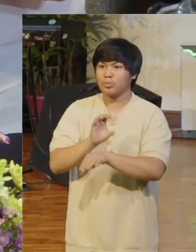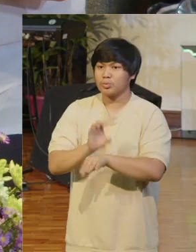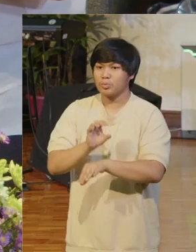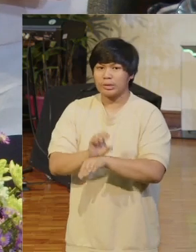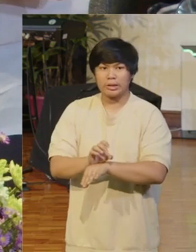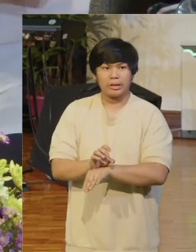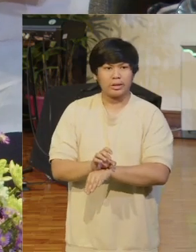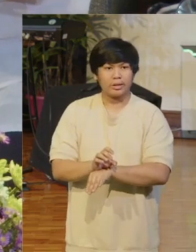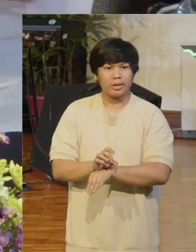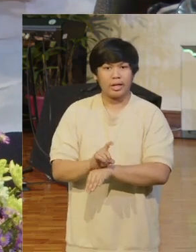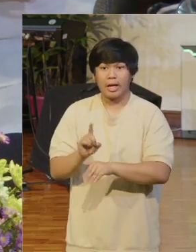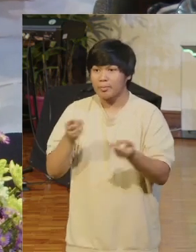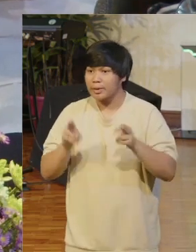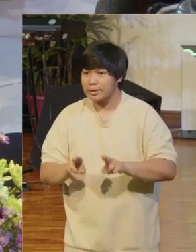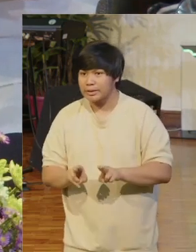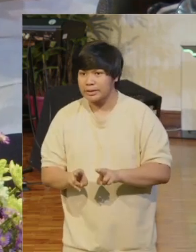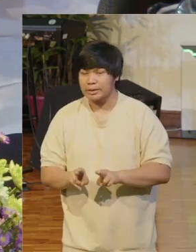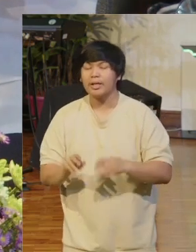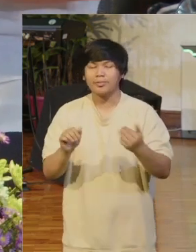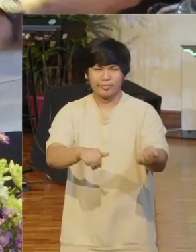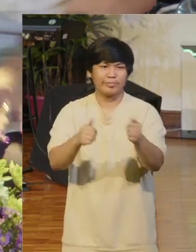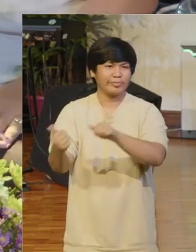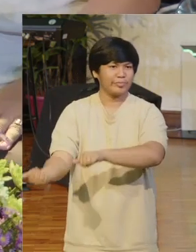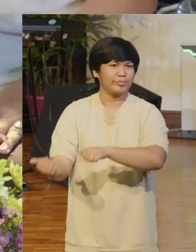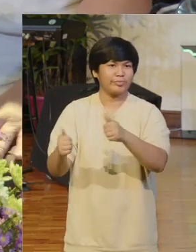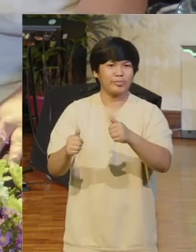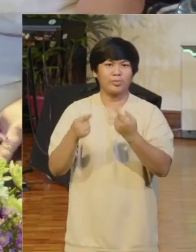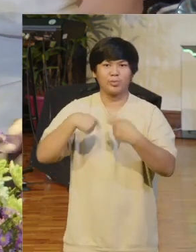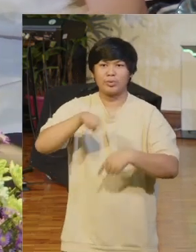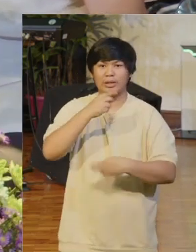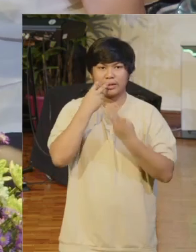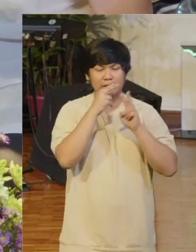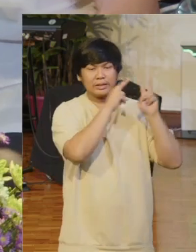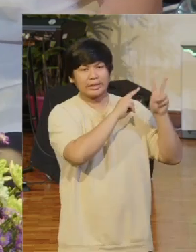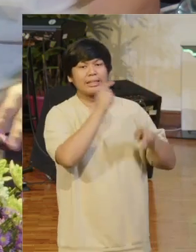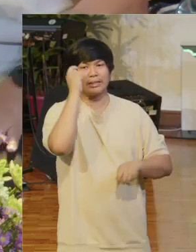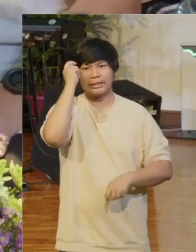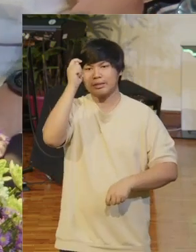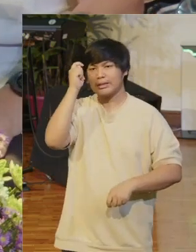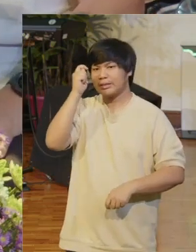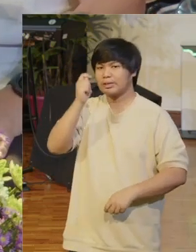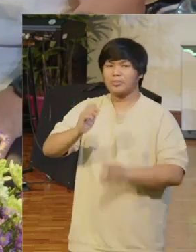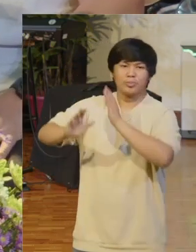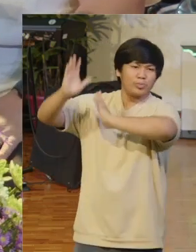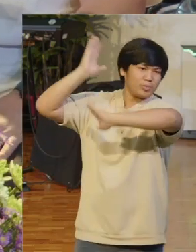group. Tapos siya ay binautismo, nakita natin mismo ang kanyang testimonyo.